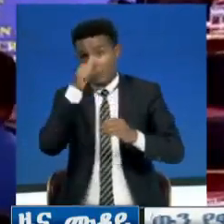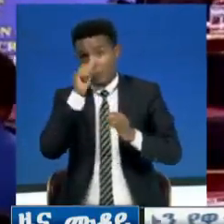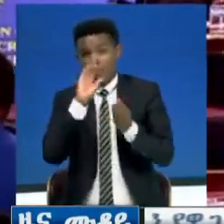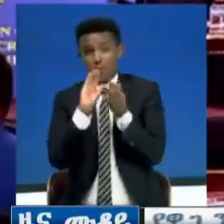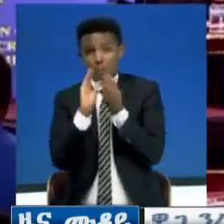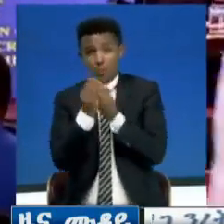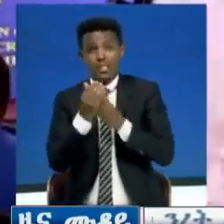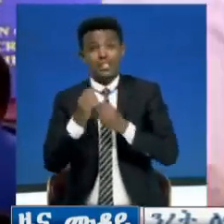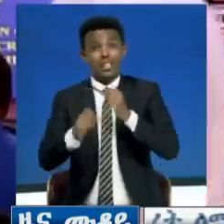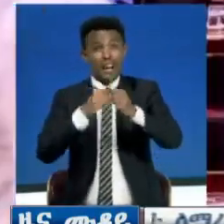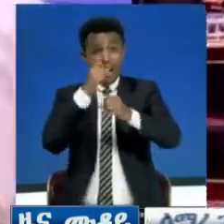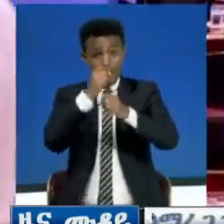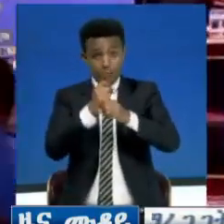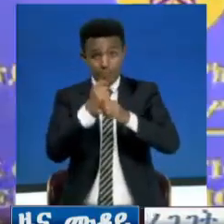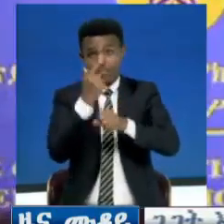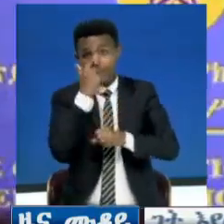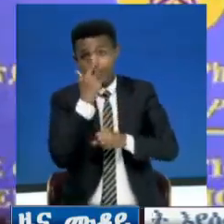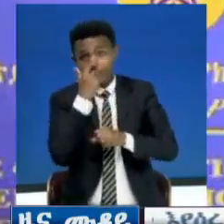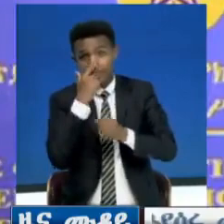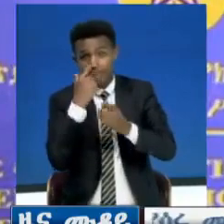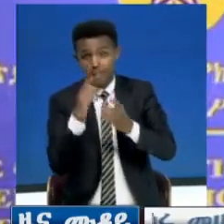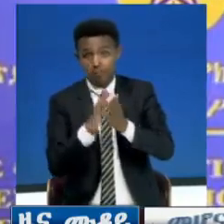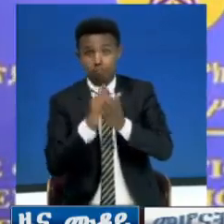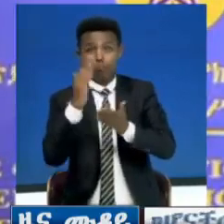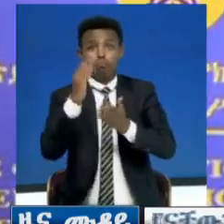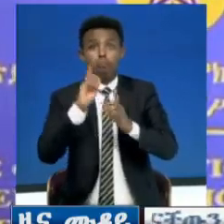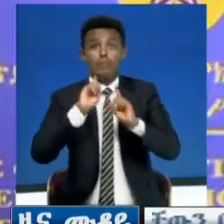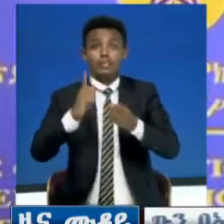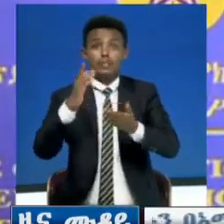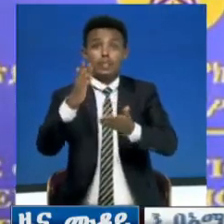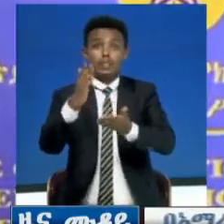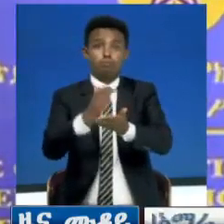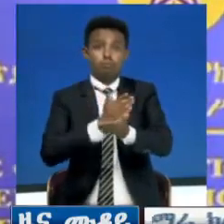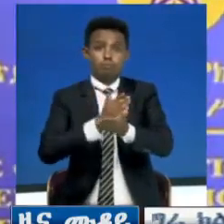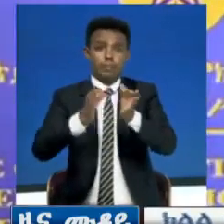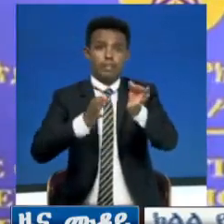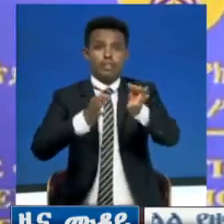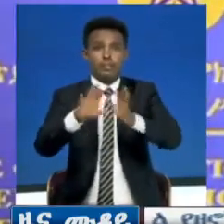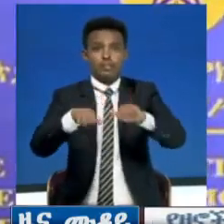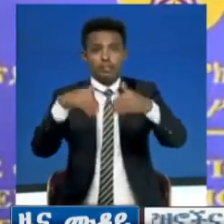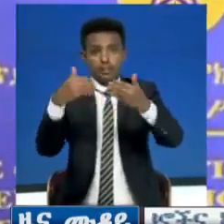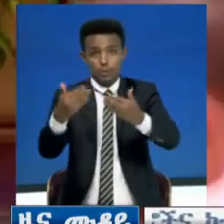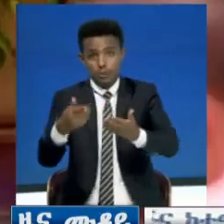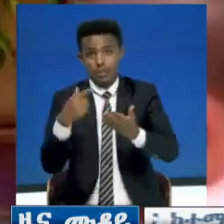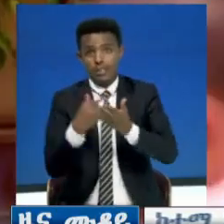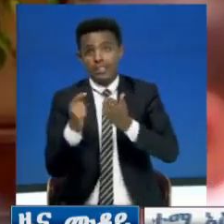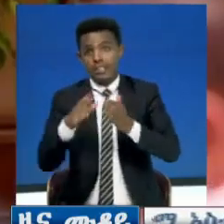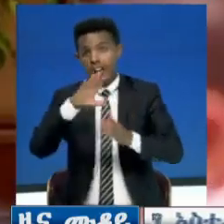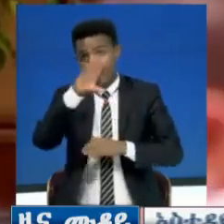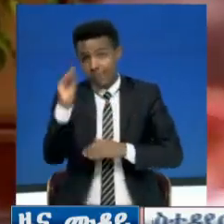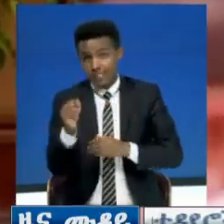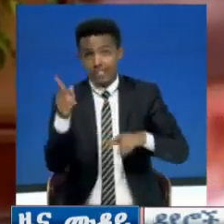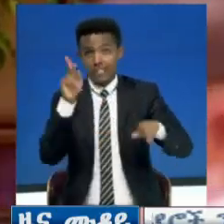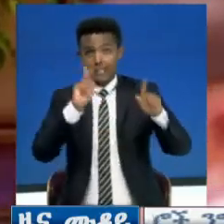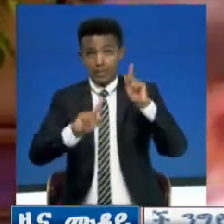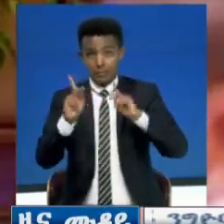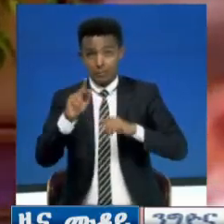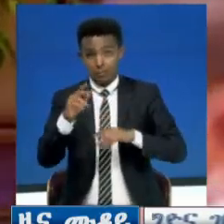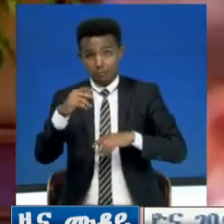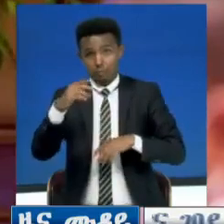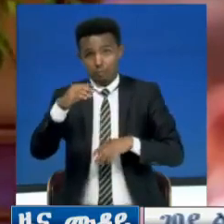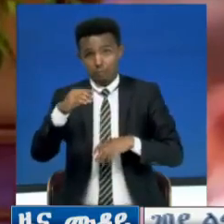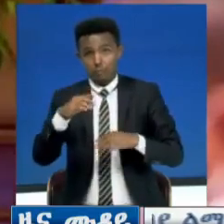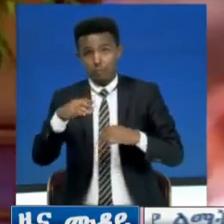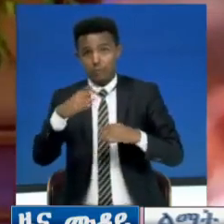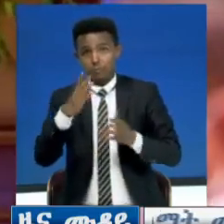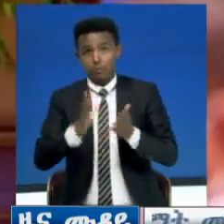አቀፍ ተሞክሮ ጋር አዛምደው ምላሽና ማብራሪያ ሰጥተዋል። የአፍሪካ የሰብአዊና ህዝብ መብቶች ኮሚሽን ሊቀመንበር ዶክተር